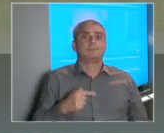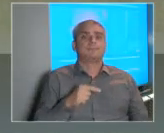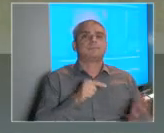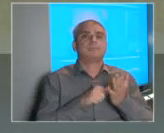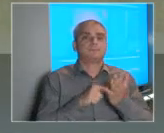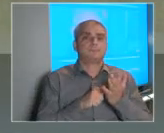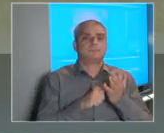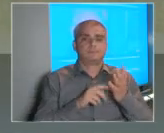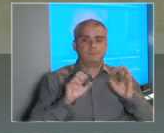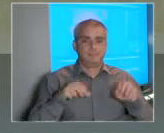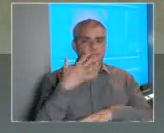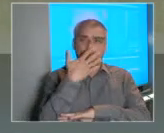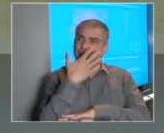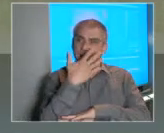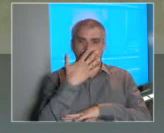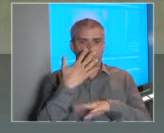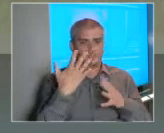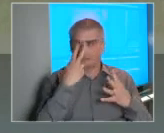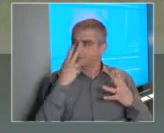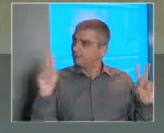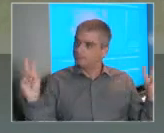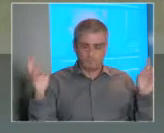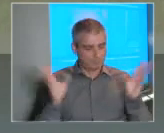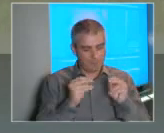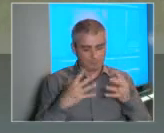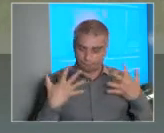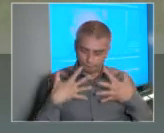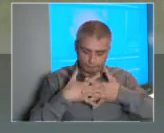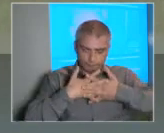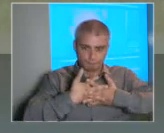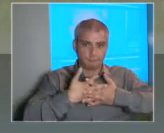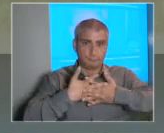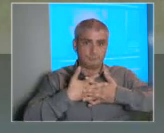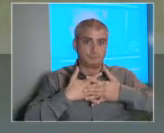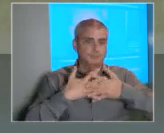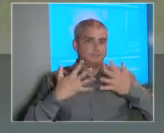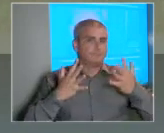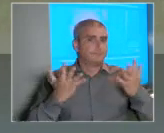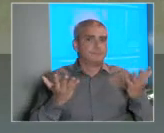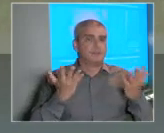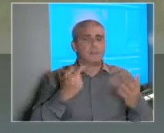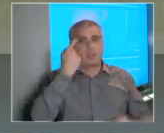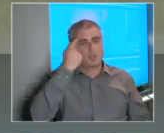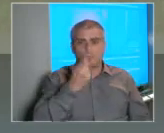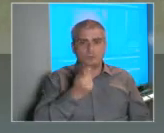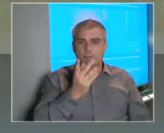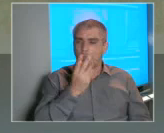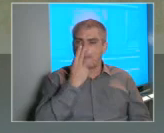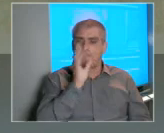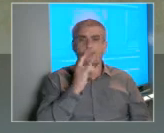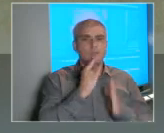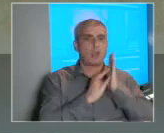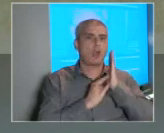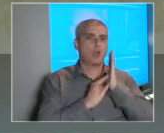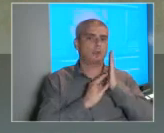ולכן, נשיא המדינה כינס אותם ביחד עד שיצא השן לבן. מה אתה חושב, או מה מבחינה